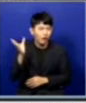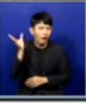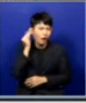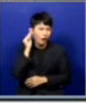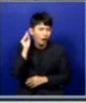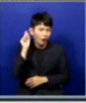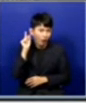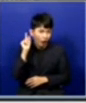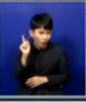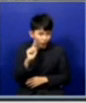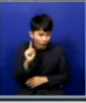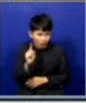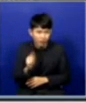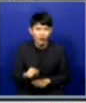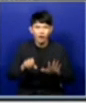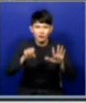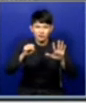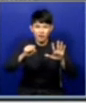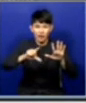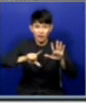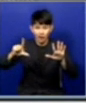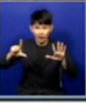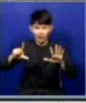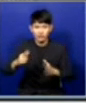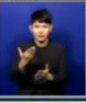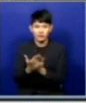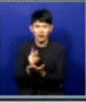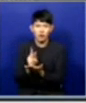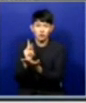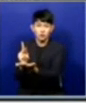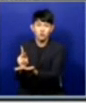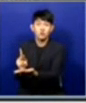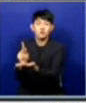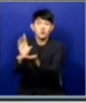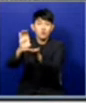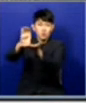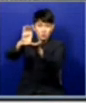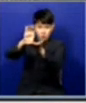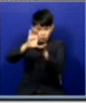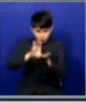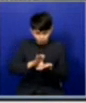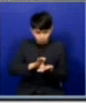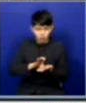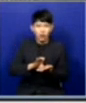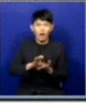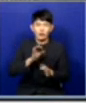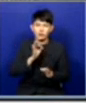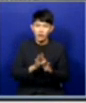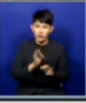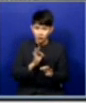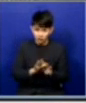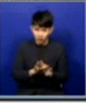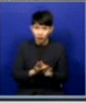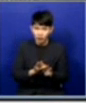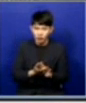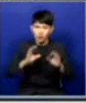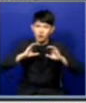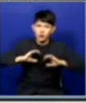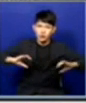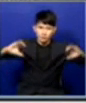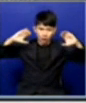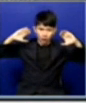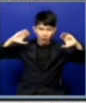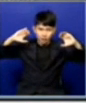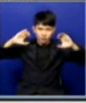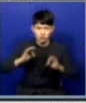500ล้านนี้น่ะที่รัฐบาลกู้มาเนี้ยให้ธนาคารทั้งภาครัฐและ